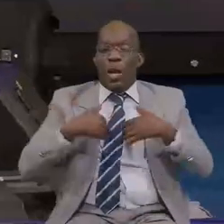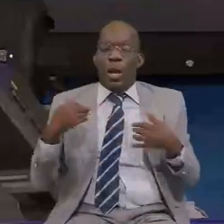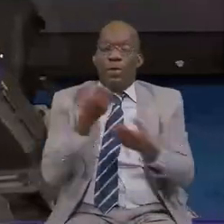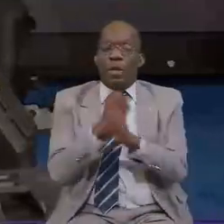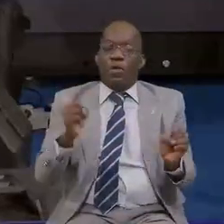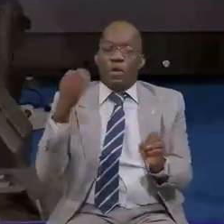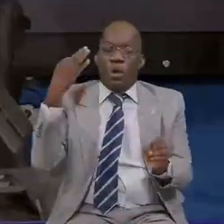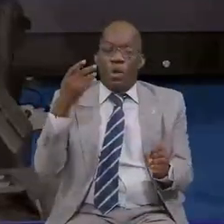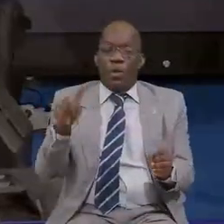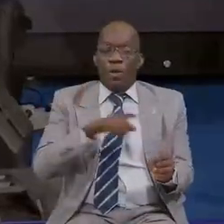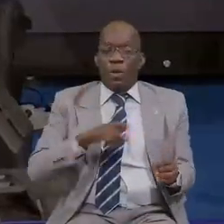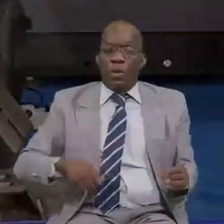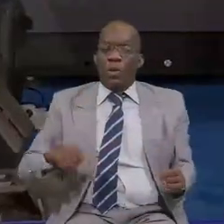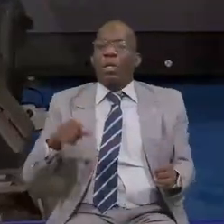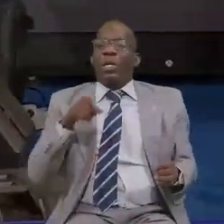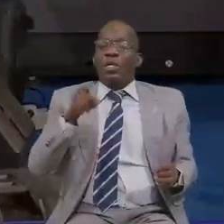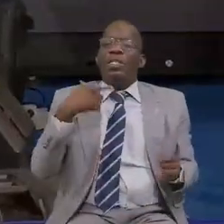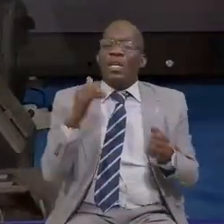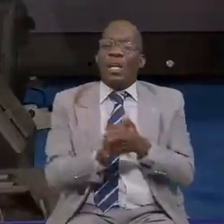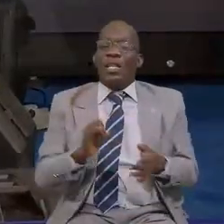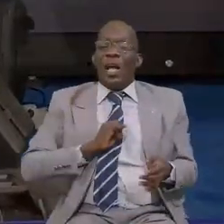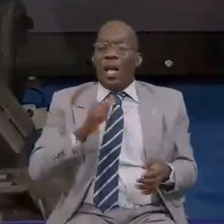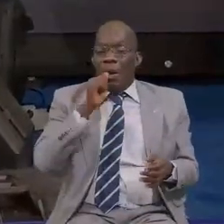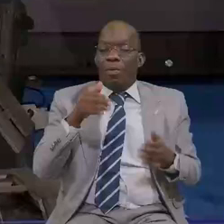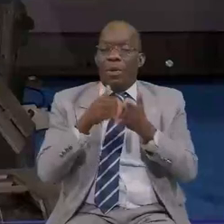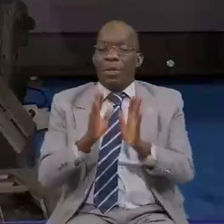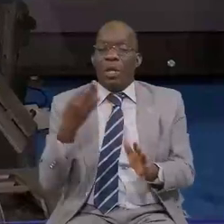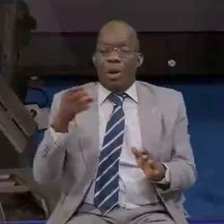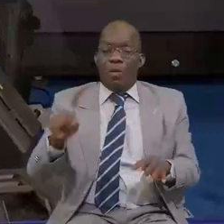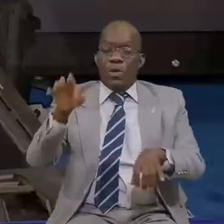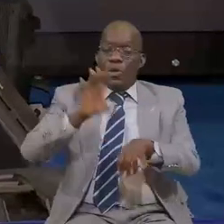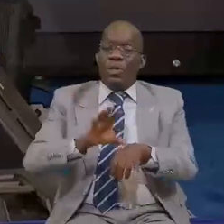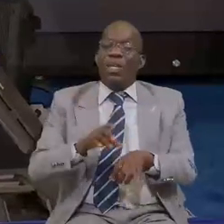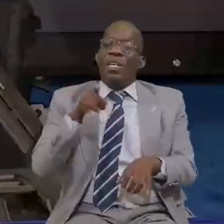de l'église, comme le caméléon, il va prendre la couleur